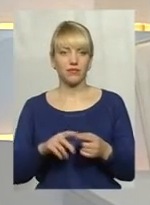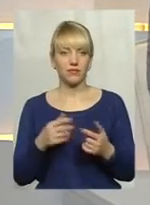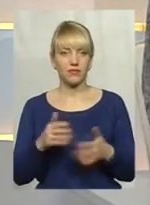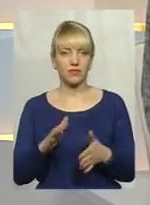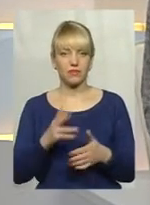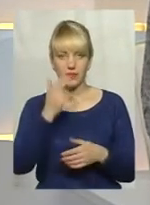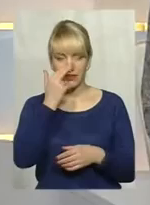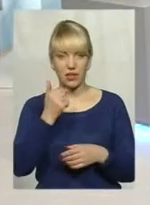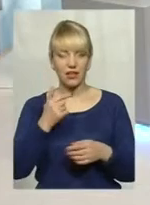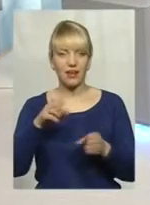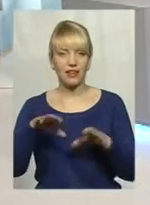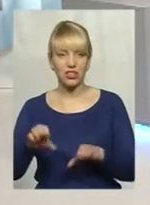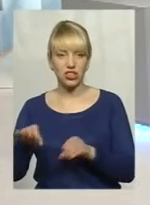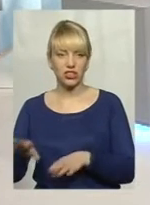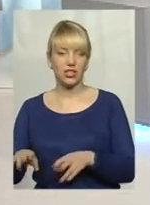типові